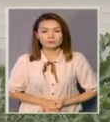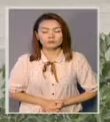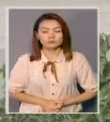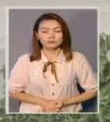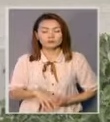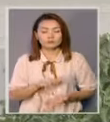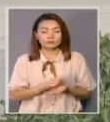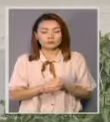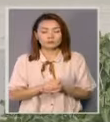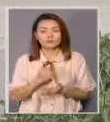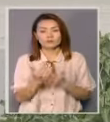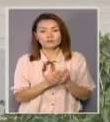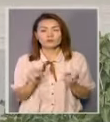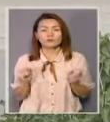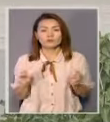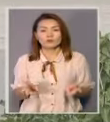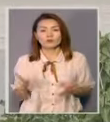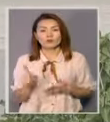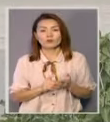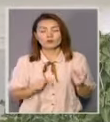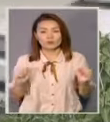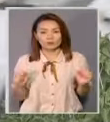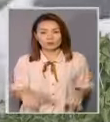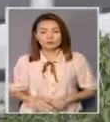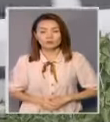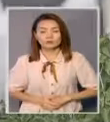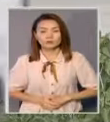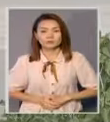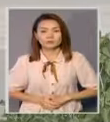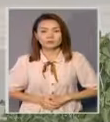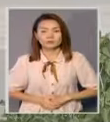социальной занятости и социальных программ. Могут подать заявление.